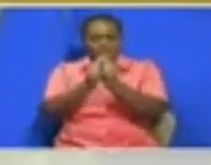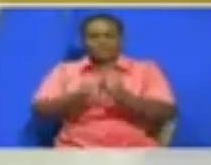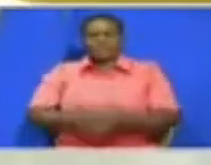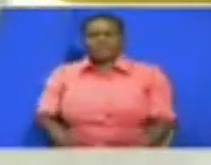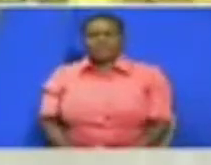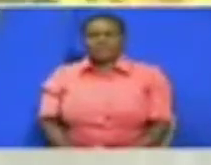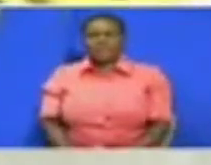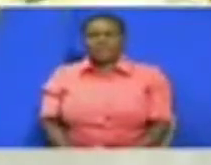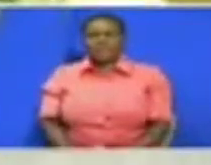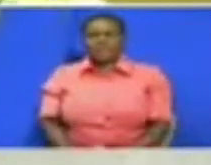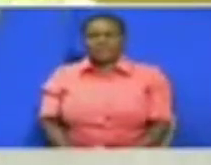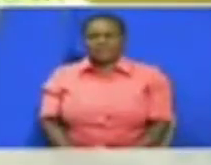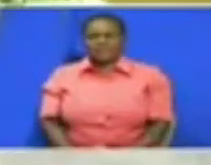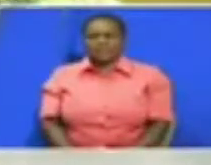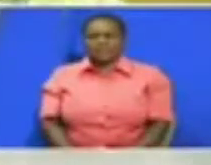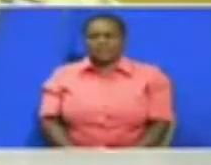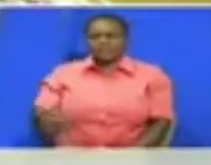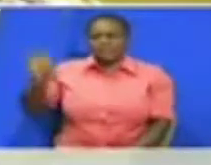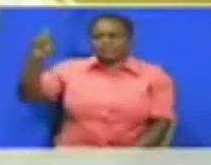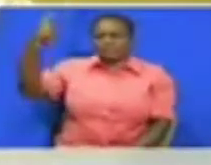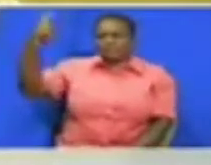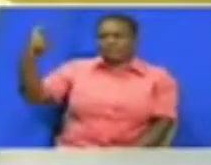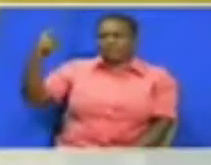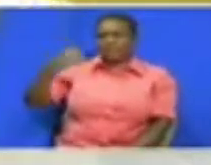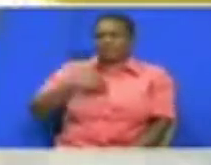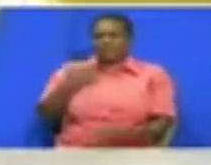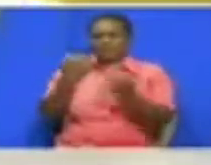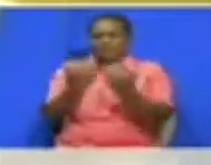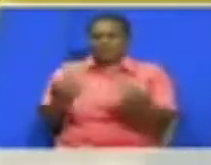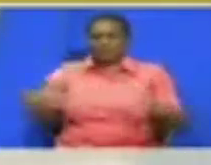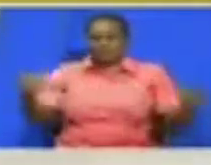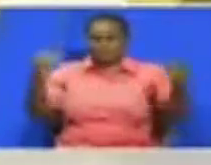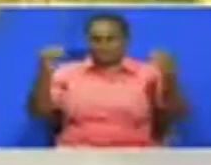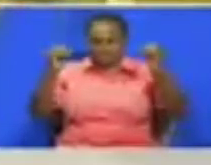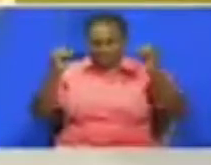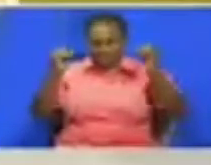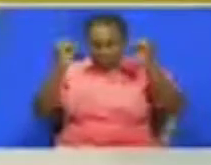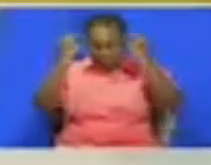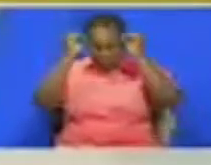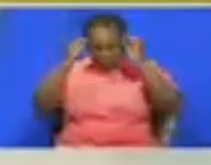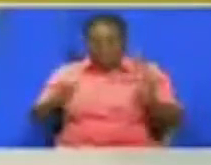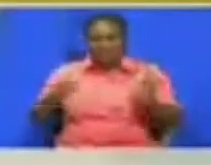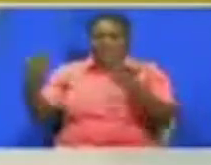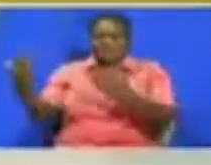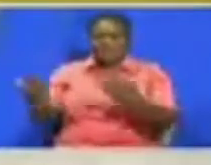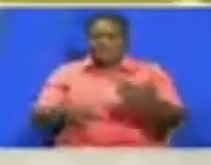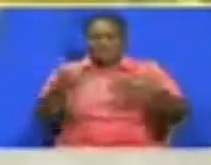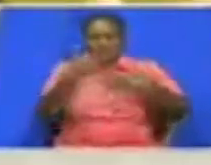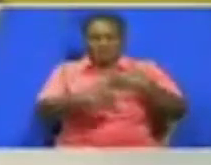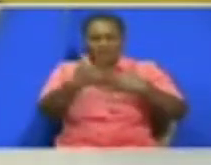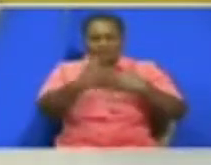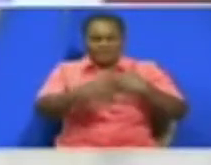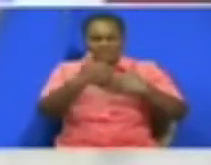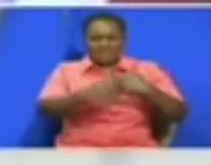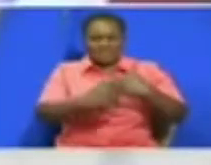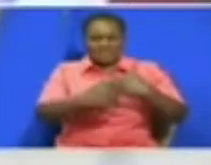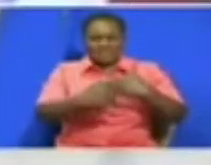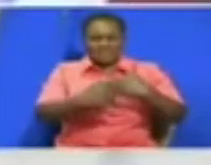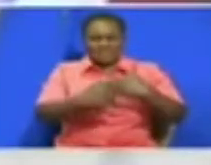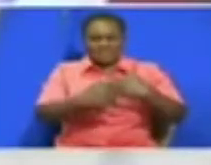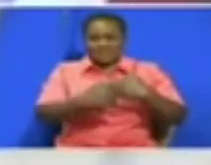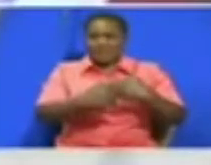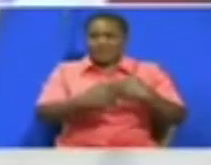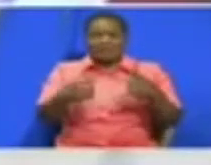Excellency tuko na watoto wa shule. Kwa hivyo ungekula mkate lazima upate mpira. Japo kilichowashangaza wengi ni